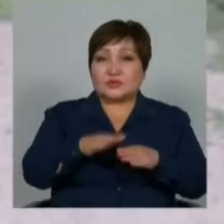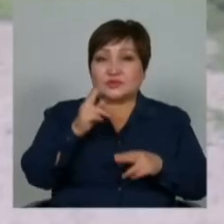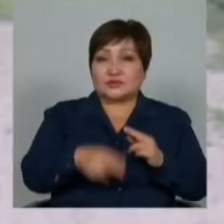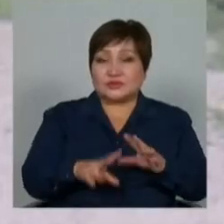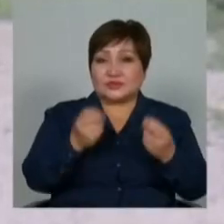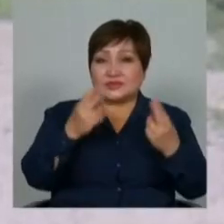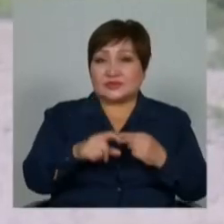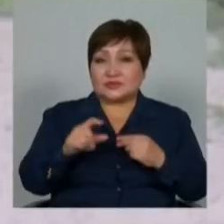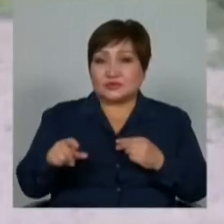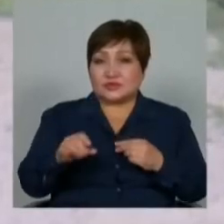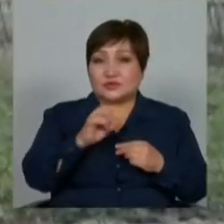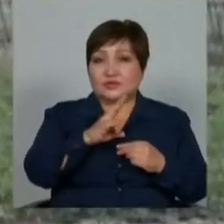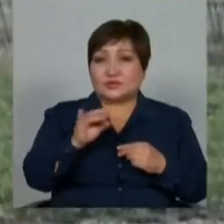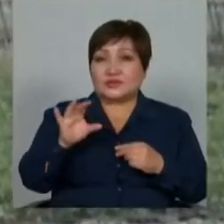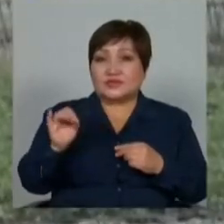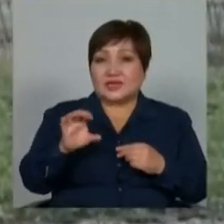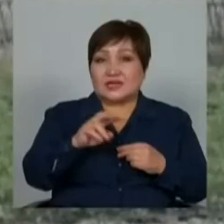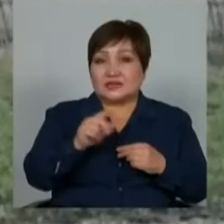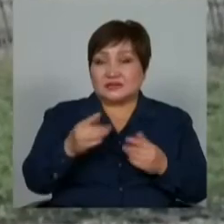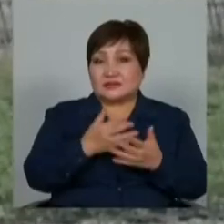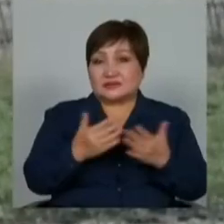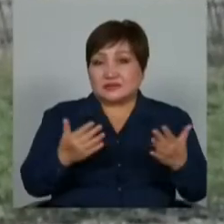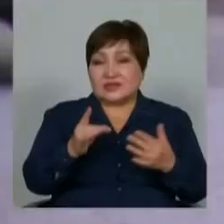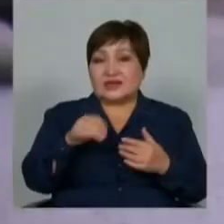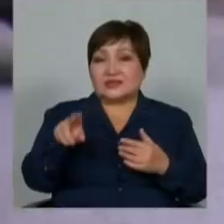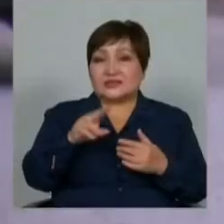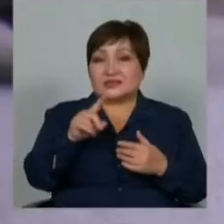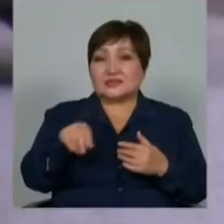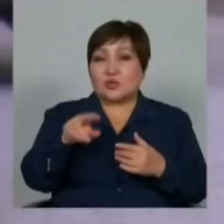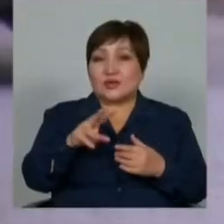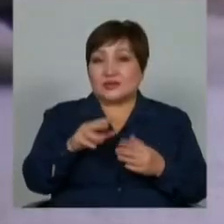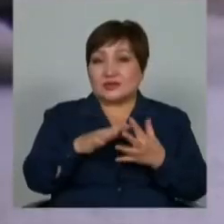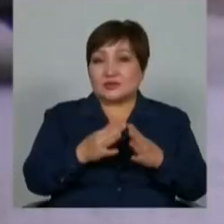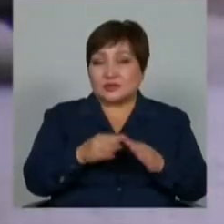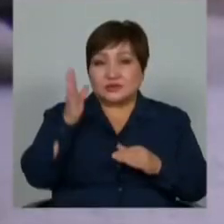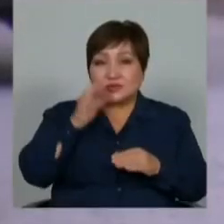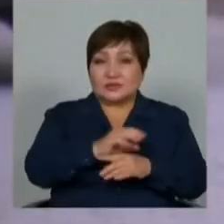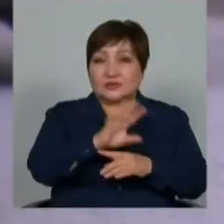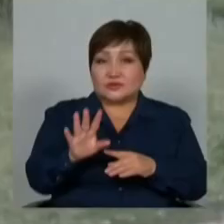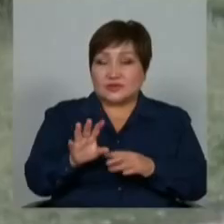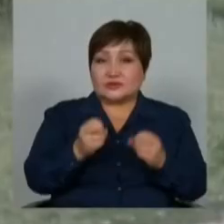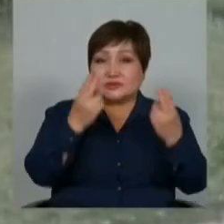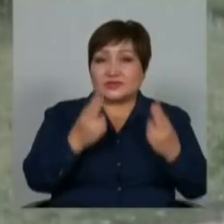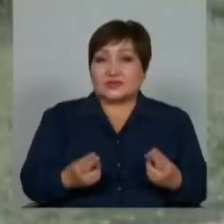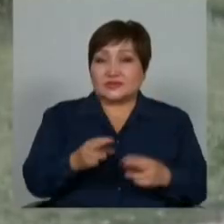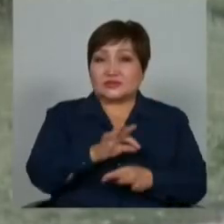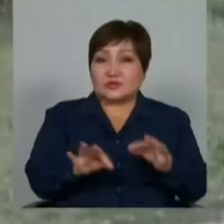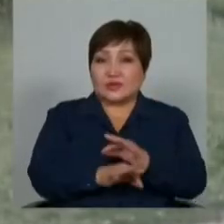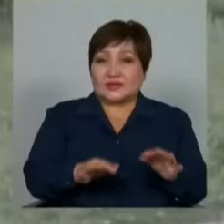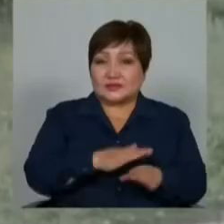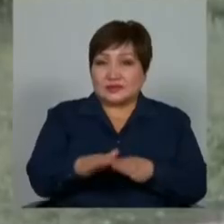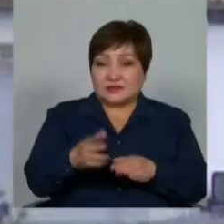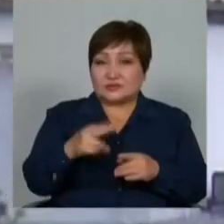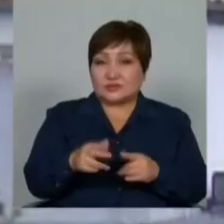айтуынша, Нұресіл, Жаңа Жайнақ және Раздольный ауылдарын сумен қамтамасыз етуге арнайы жоба дайындалған. Ол жобаны жүзеге асыру